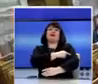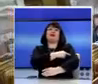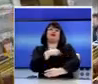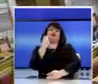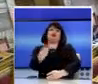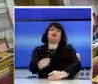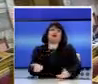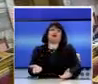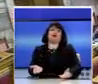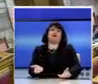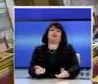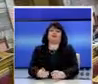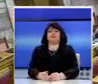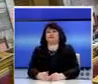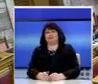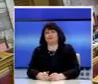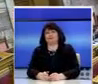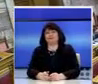Καταθέτω στα πρακτικά.